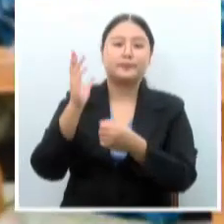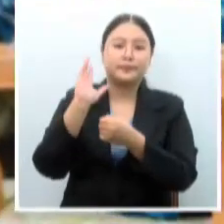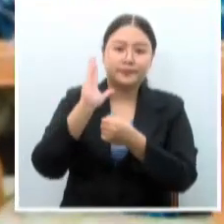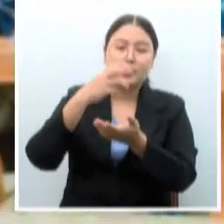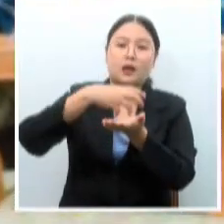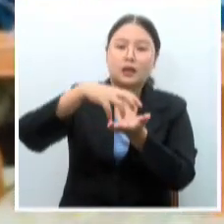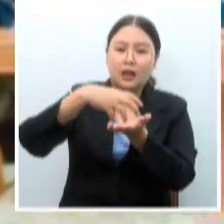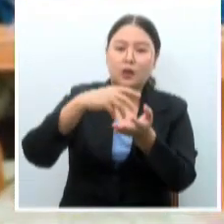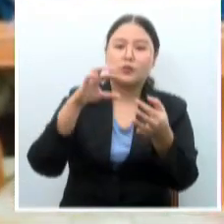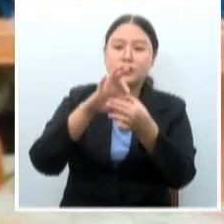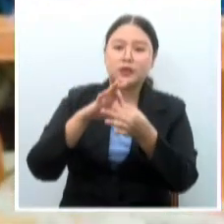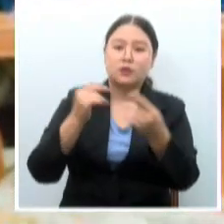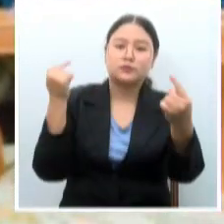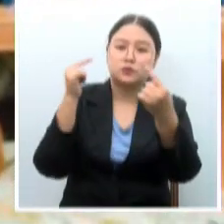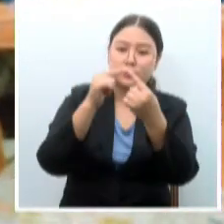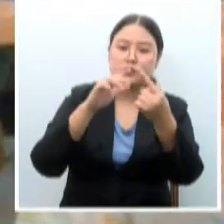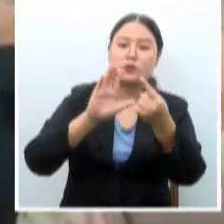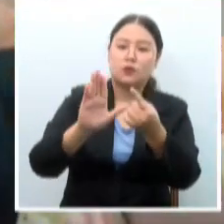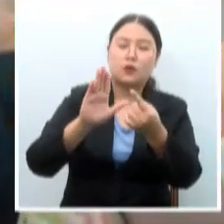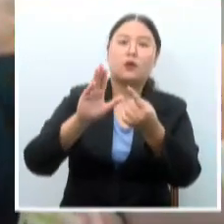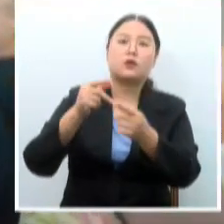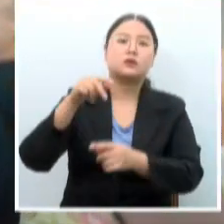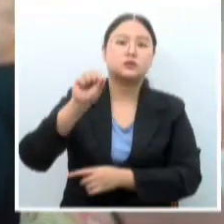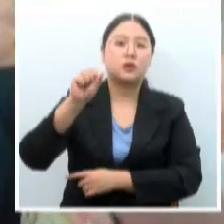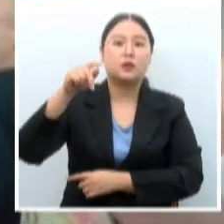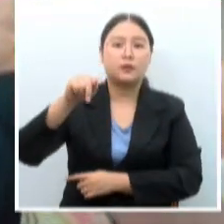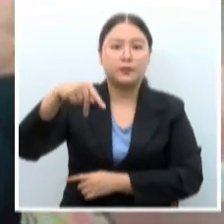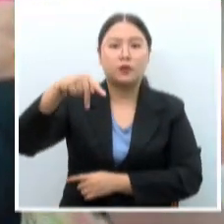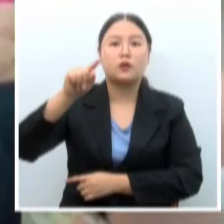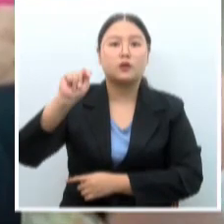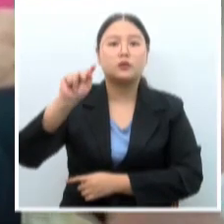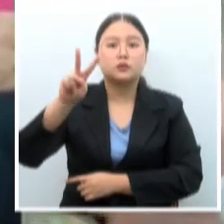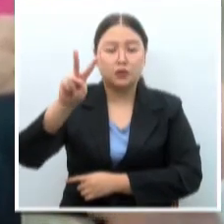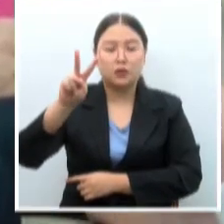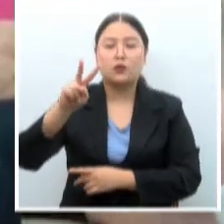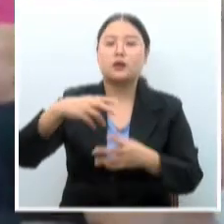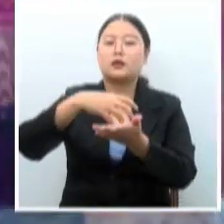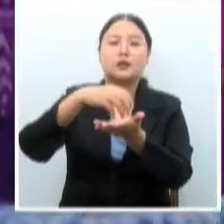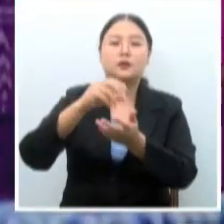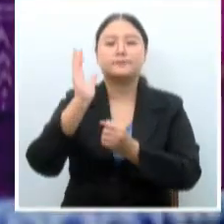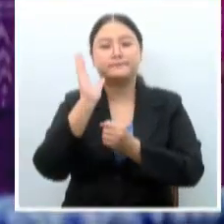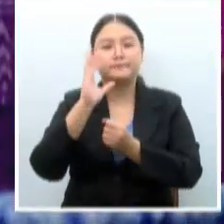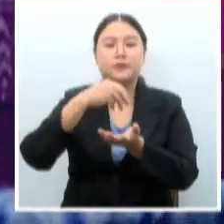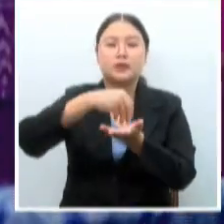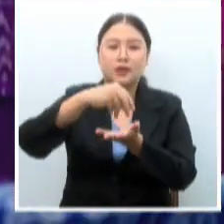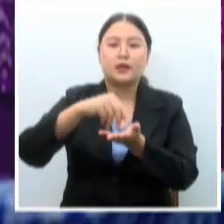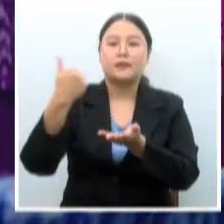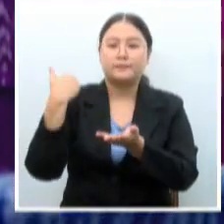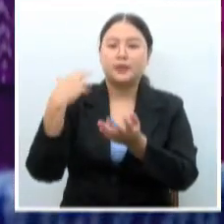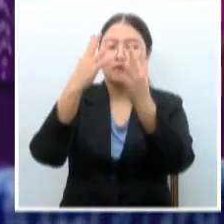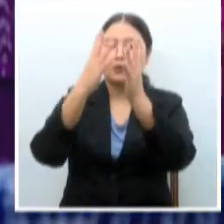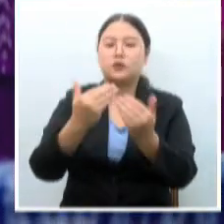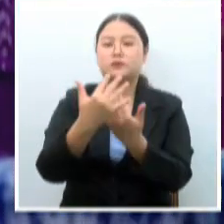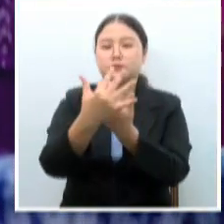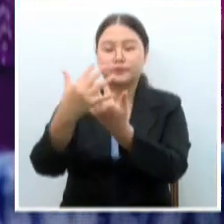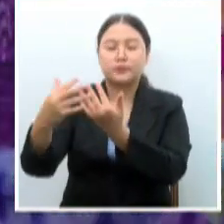เน้นของสำนักงานคณะกรรมการการศึกษาขั้นพื้นฐานให้กับข้าราชการครูบุคลากรทางการศึกษาและผู้เข้าร่วมงานได้ท